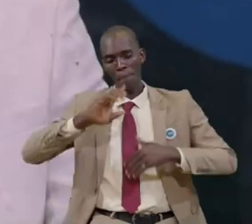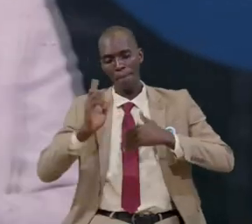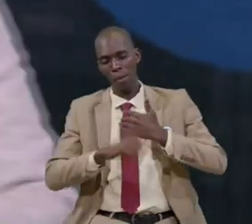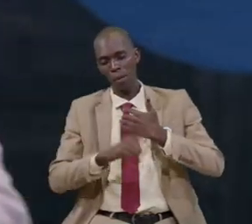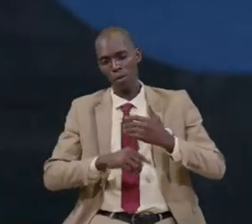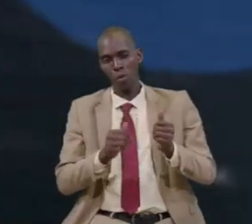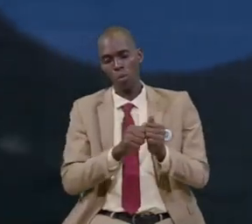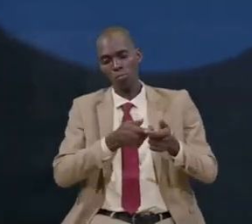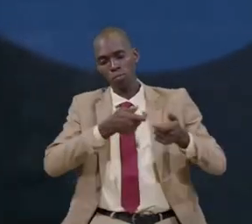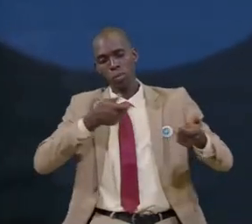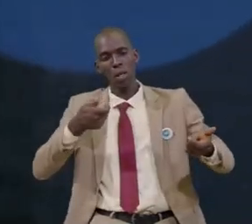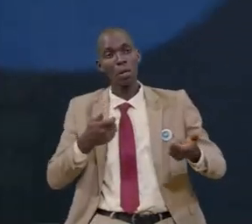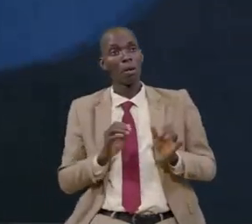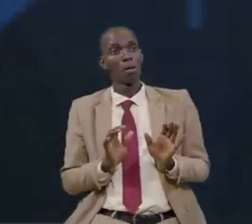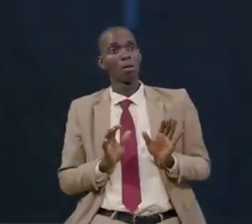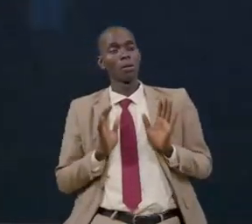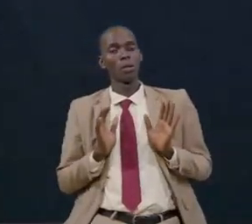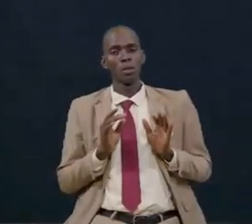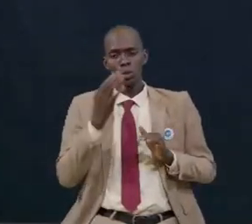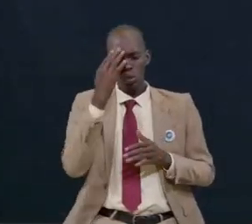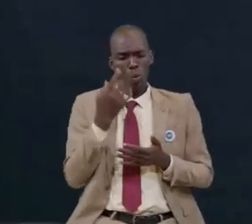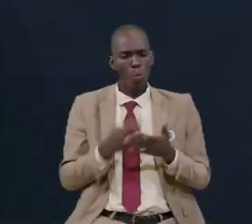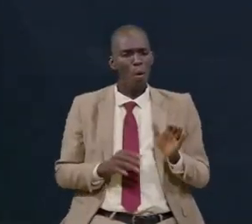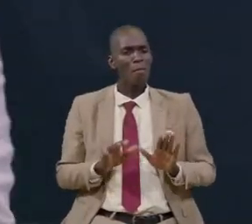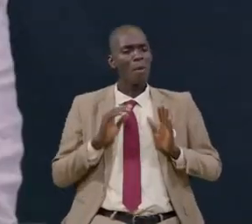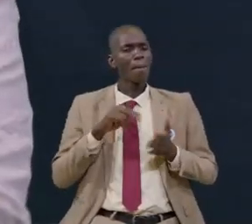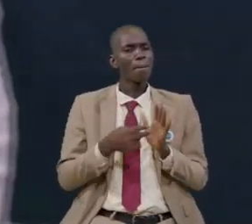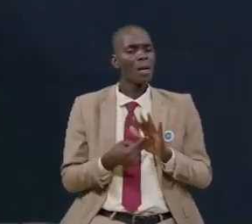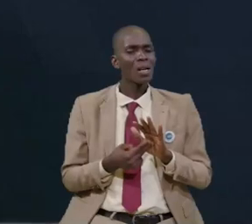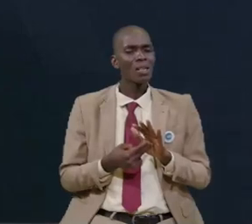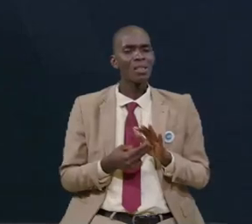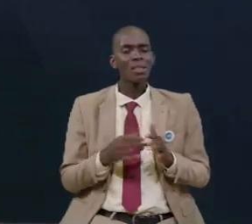la peur. Vous savez ce qu'on appelle peur? La peur,